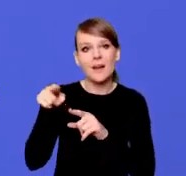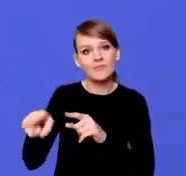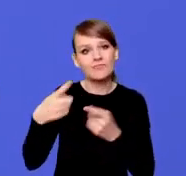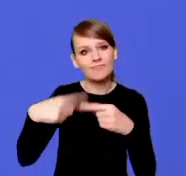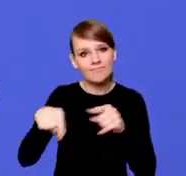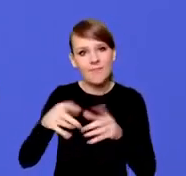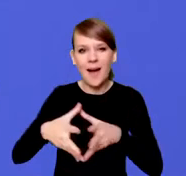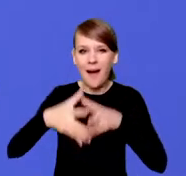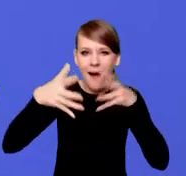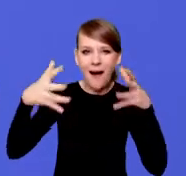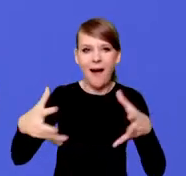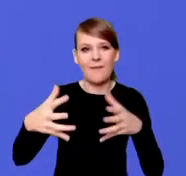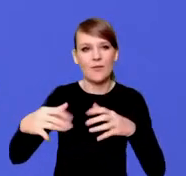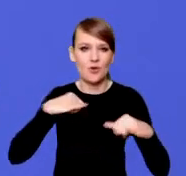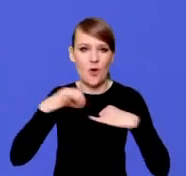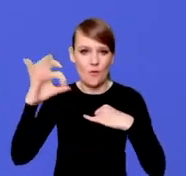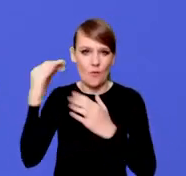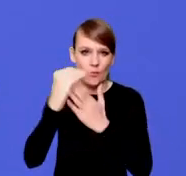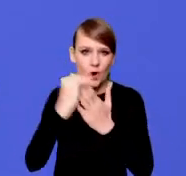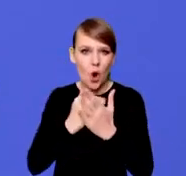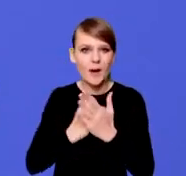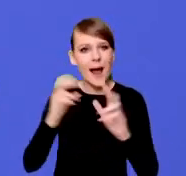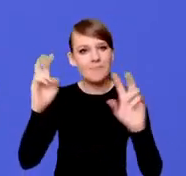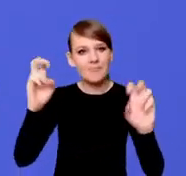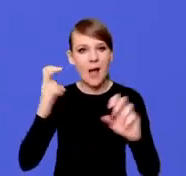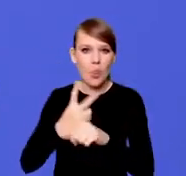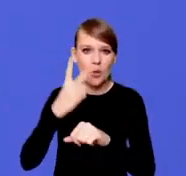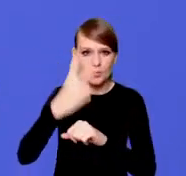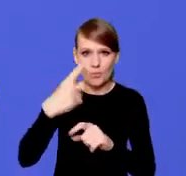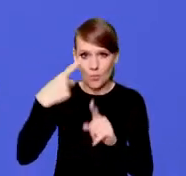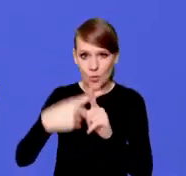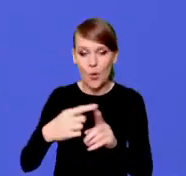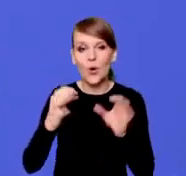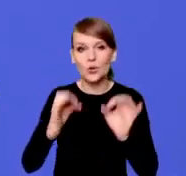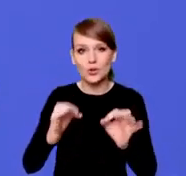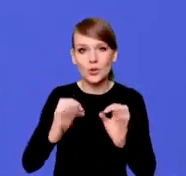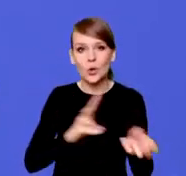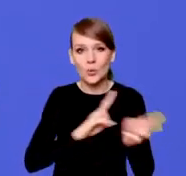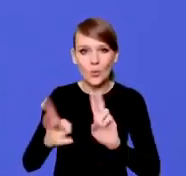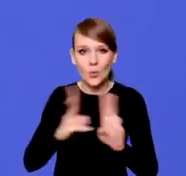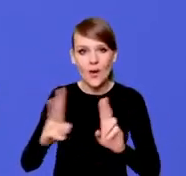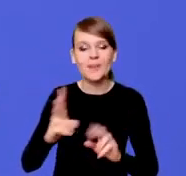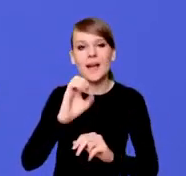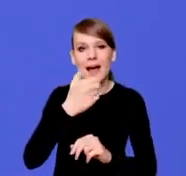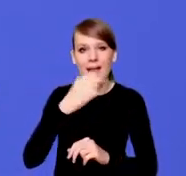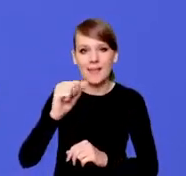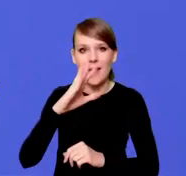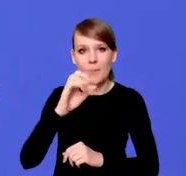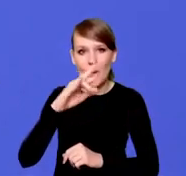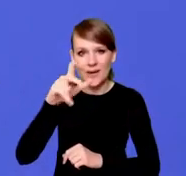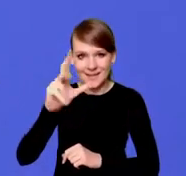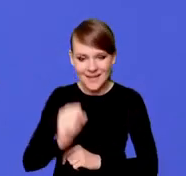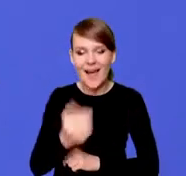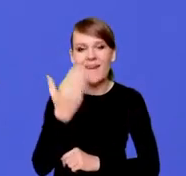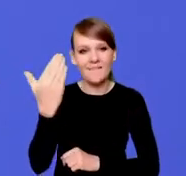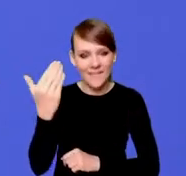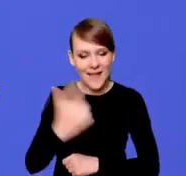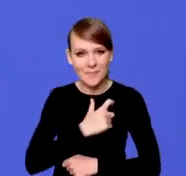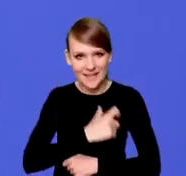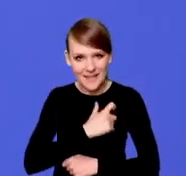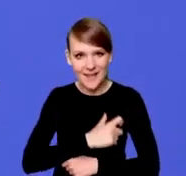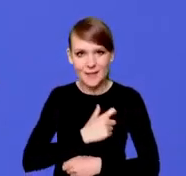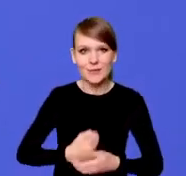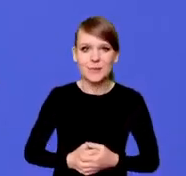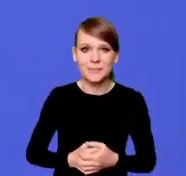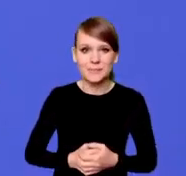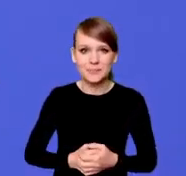rządowego programu Dostępność Plus i tłumaczy dzisiaj dla Państwa pani Anna Borycka. Witamy Panią serdecznie. A teraz